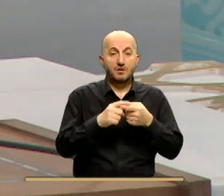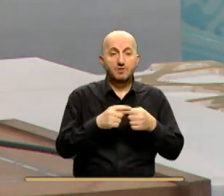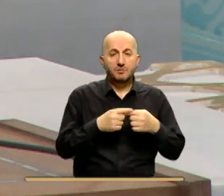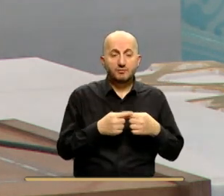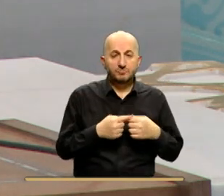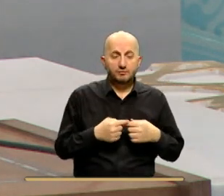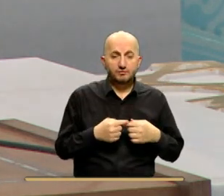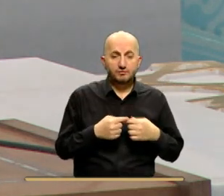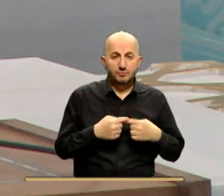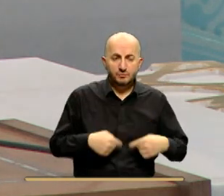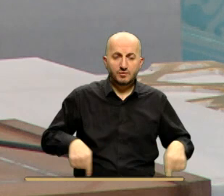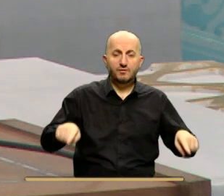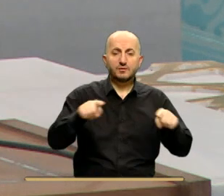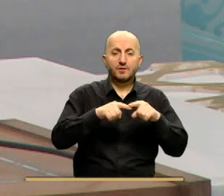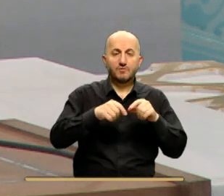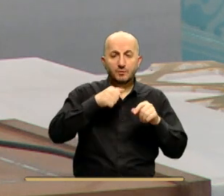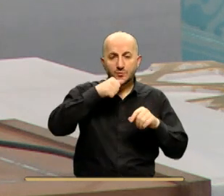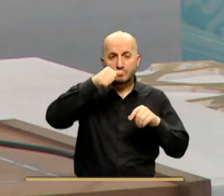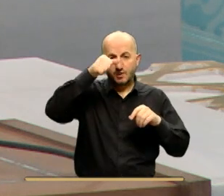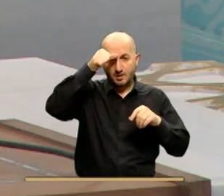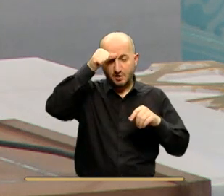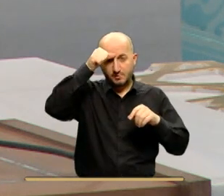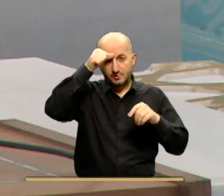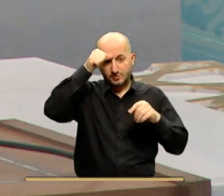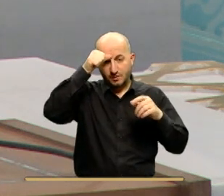çepeçevre Suudi Arabistan yarımadasından başlamak üzere